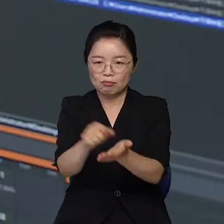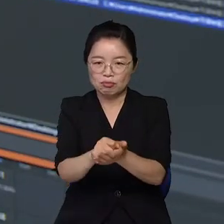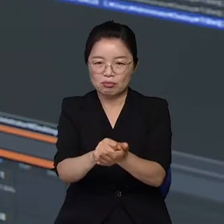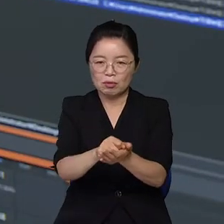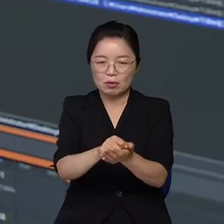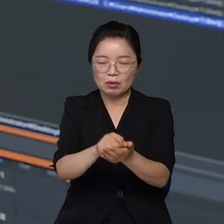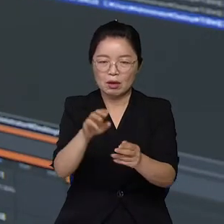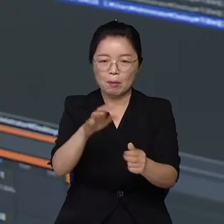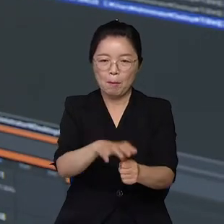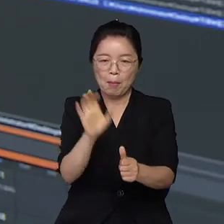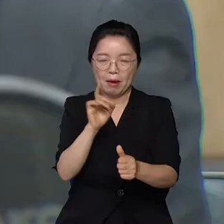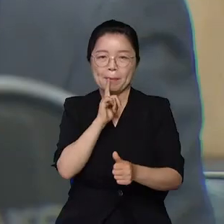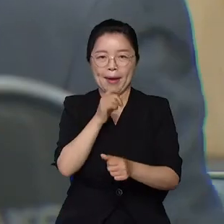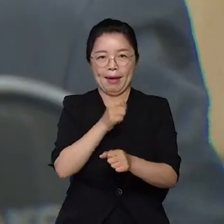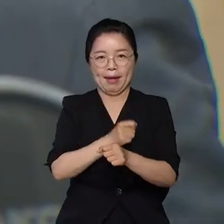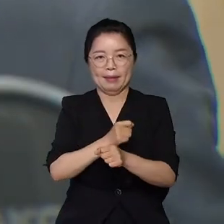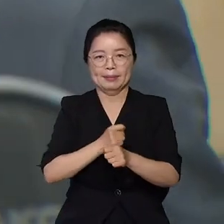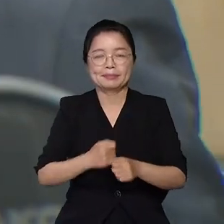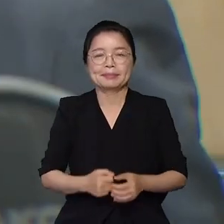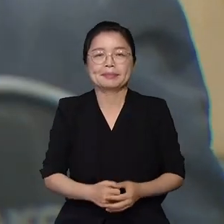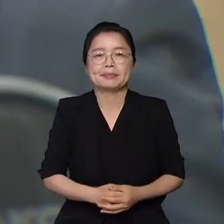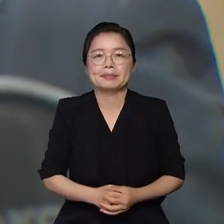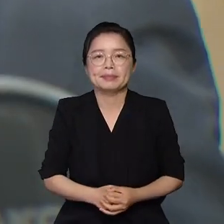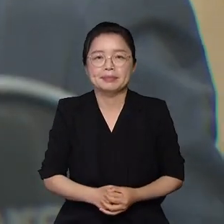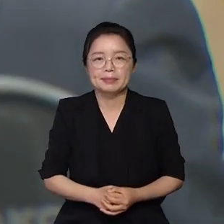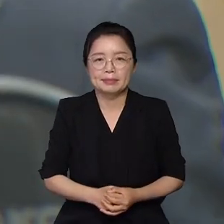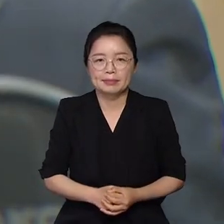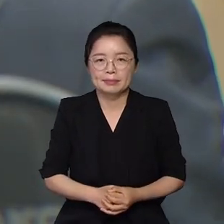있습니다 kbc 이상환 입니다